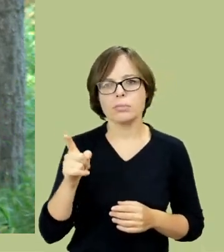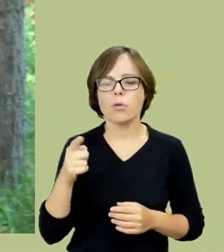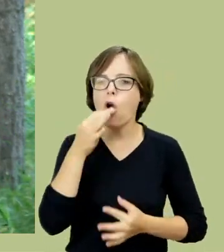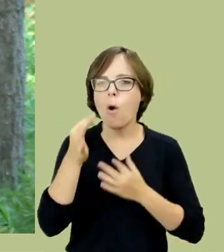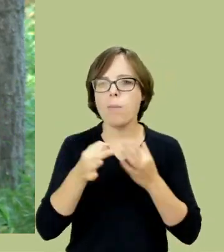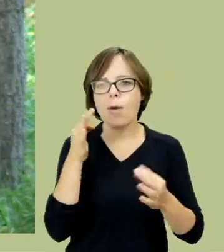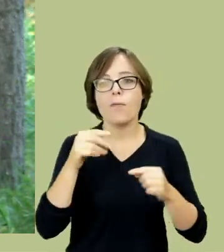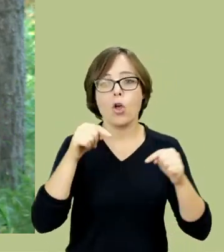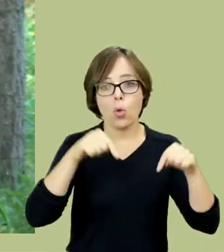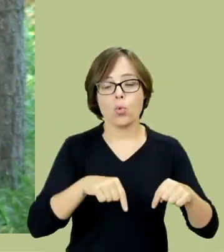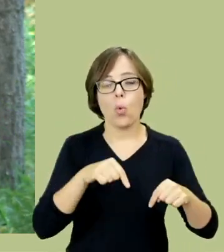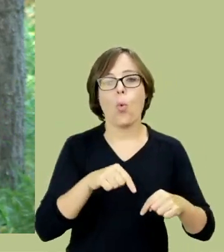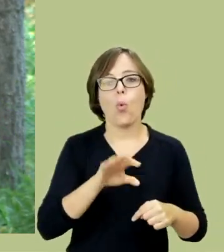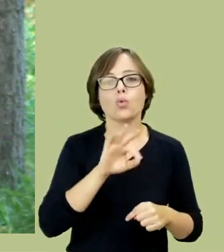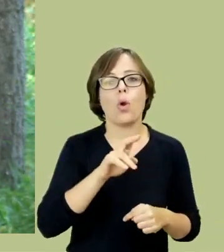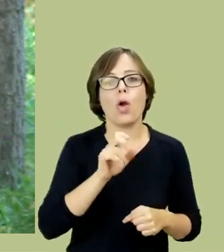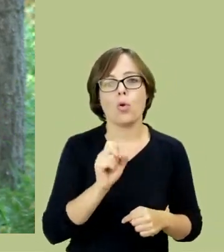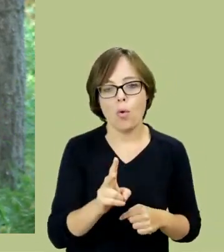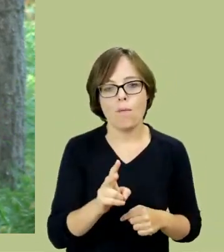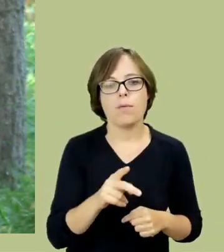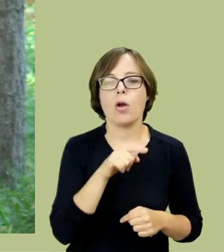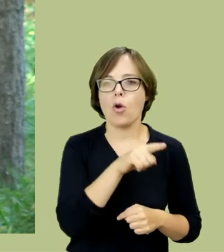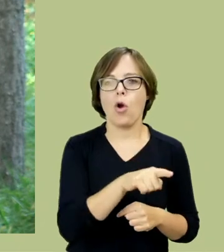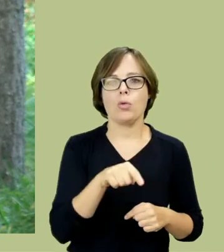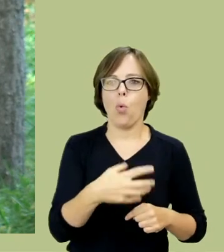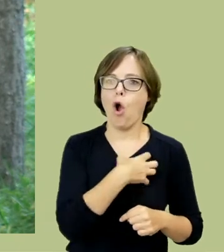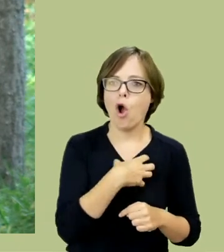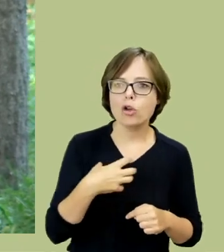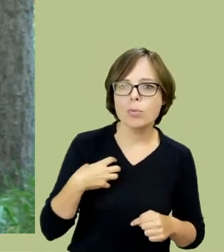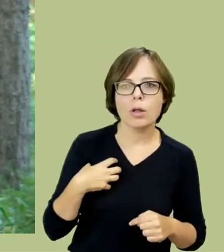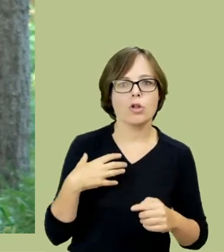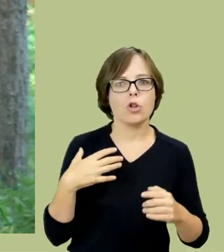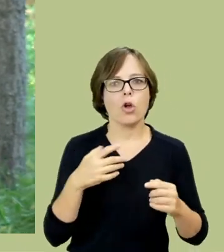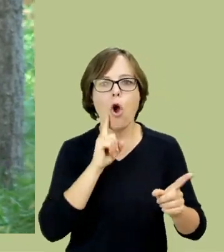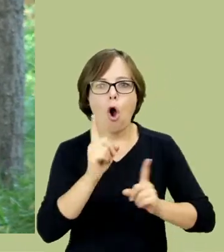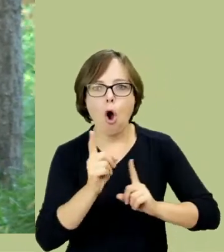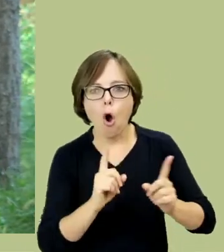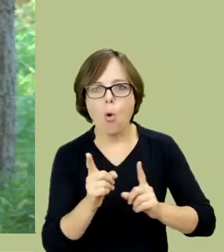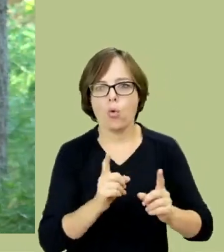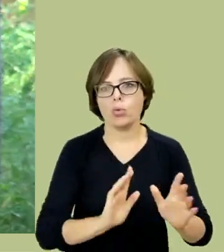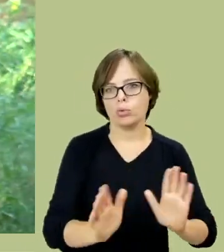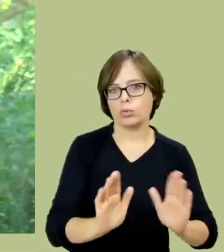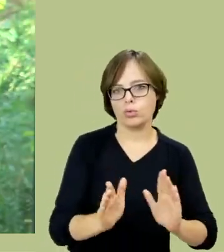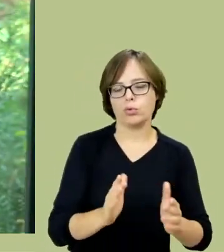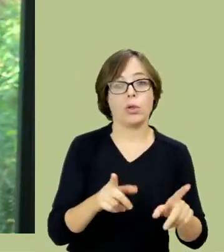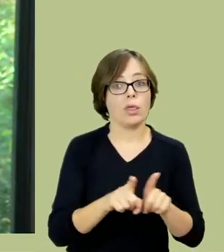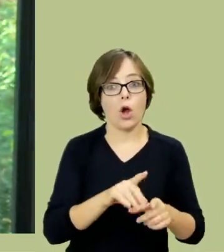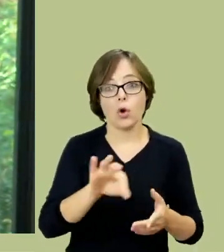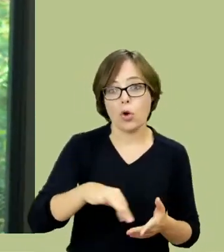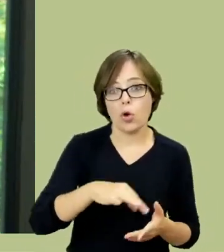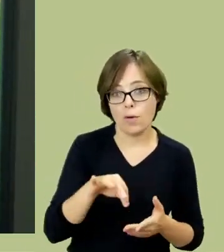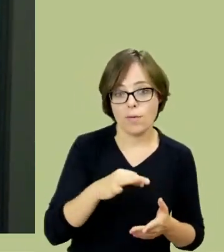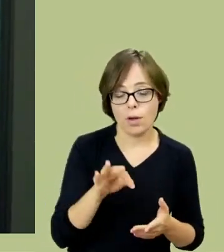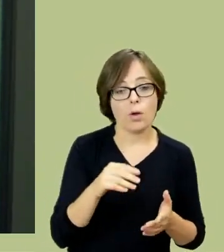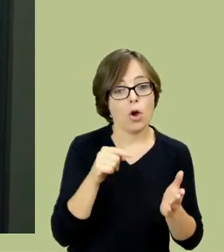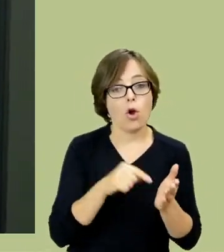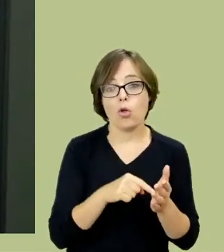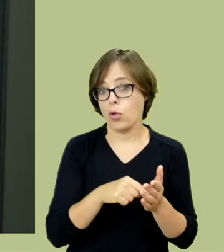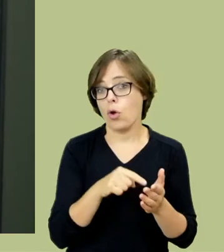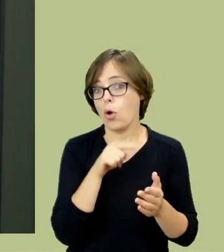w Sulejówku gospodarowała, kochała ogród, zajmowała się też kuchnią. To była o tyle